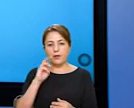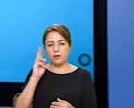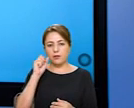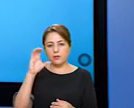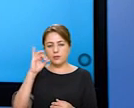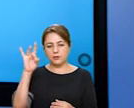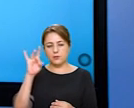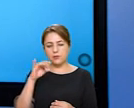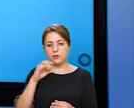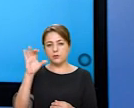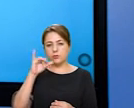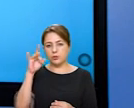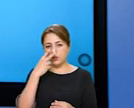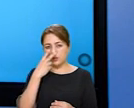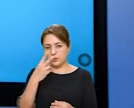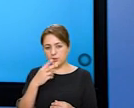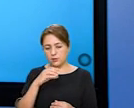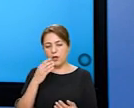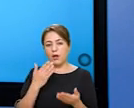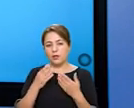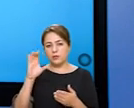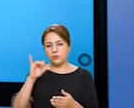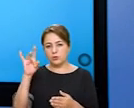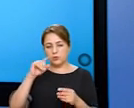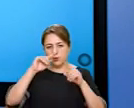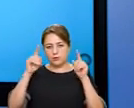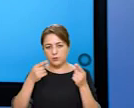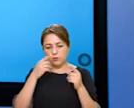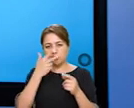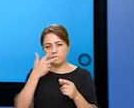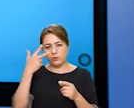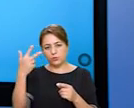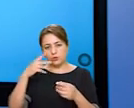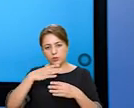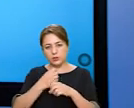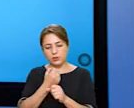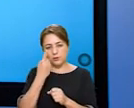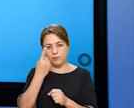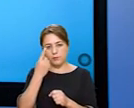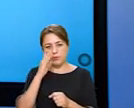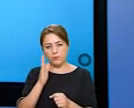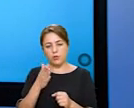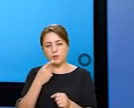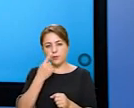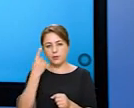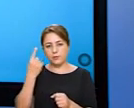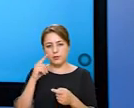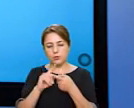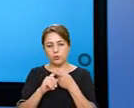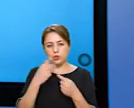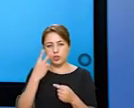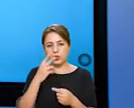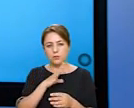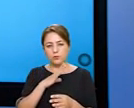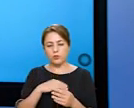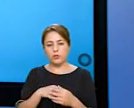kasrning suratiga ahamiyat bering. Suratida qavsning ichida 3 bilan 3 ni qisqartirib 1 hosil qilamiz. 1 ga 1 ni qo'shdik, mana bu 2 hosil